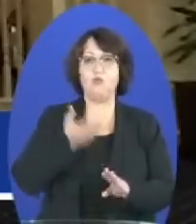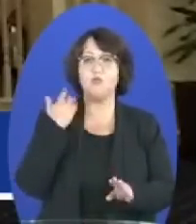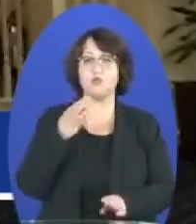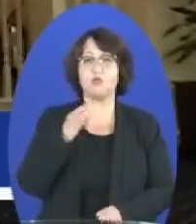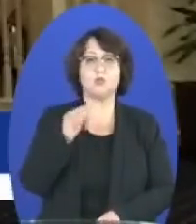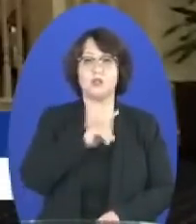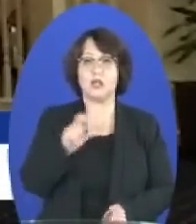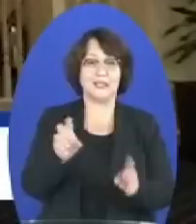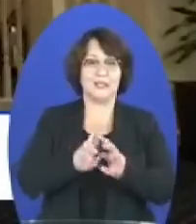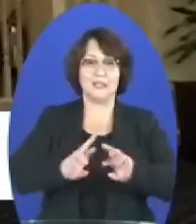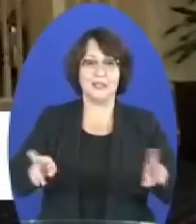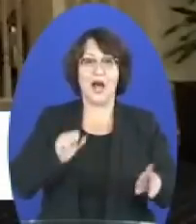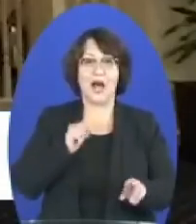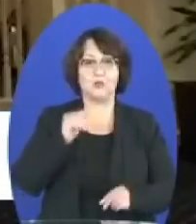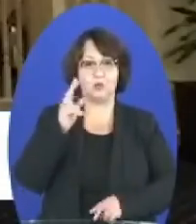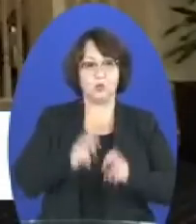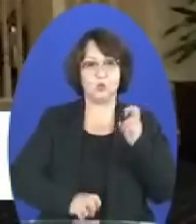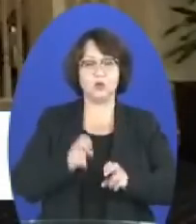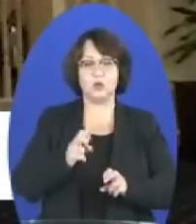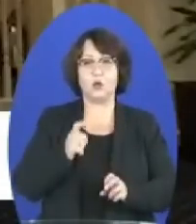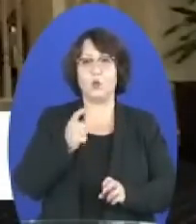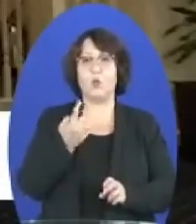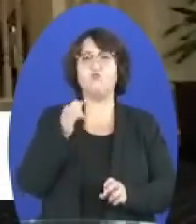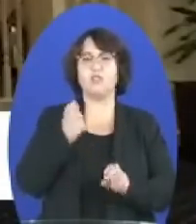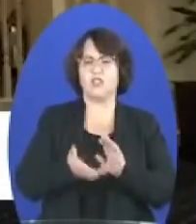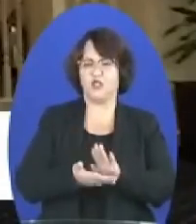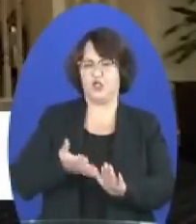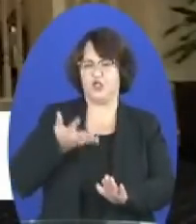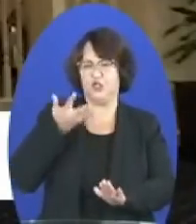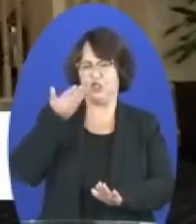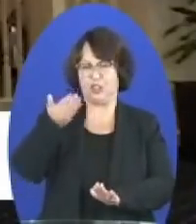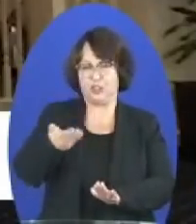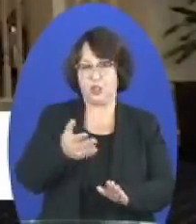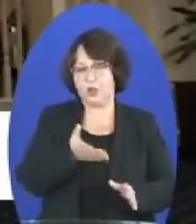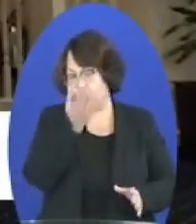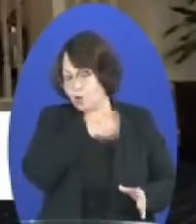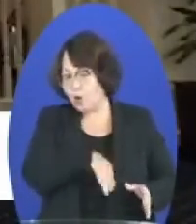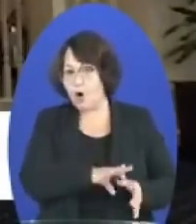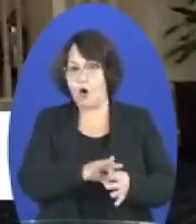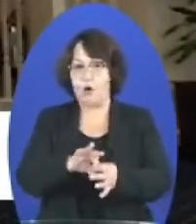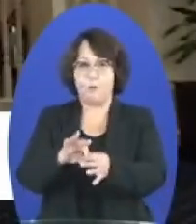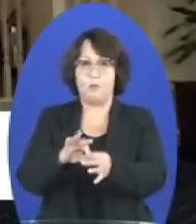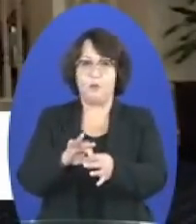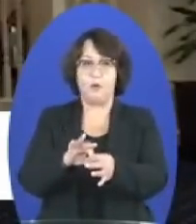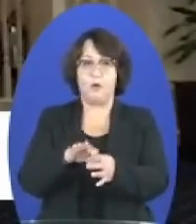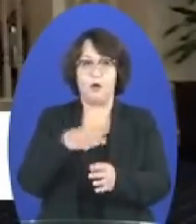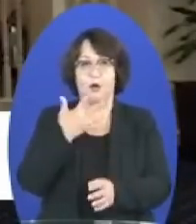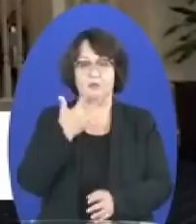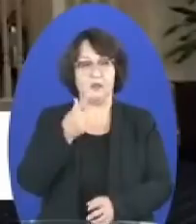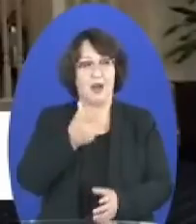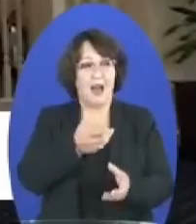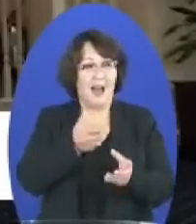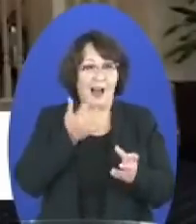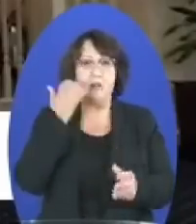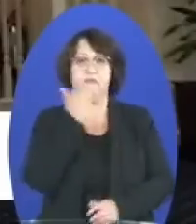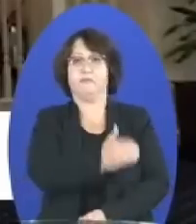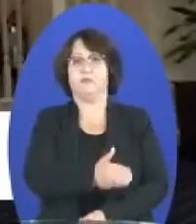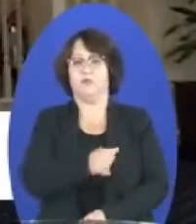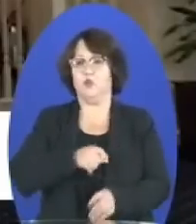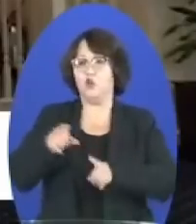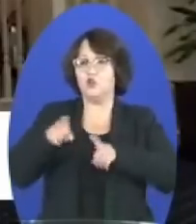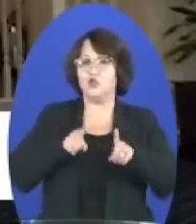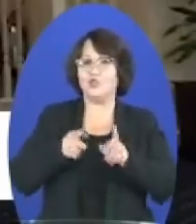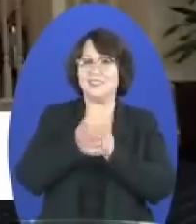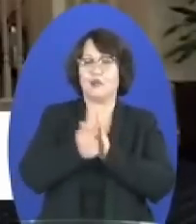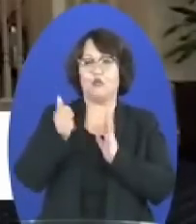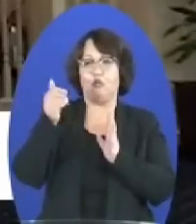ажил үйлдвэрийн хувьсгалын дараагийн үеийг тодорхойлох технологи юм. Британи 5G нэвтрүүлэхийн даваан дээр зах зээлийн шахснаар өөрийн өрсөлдөх чадвараа